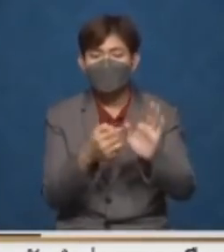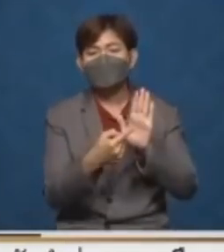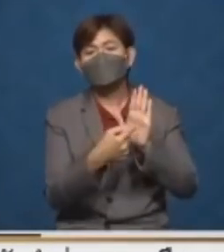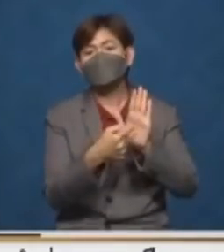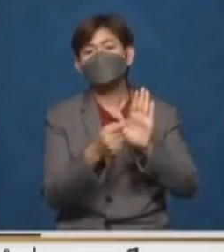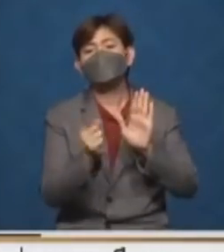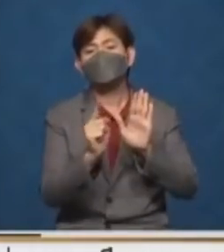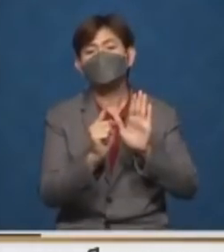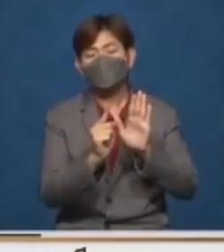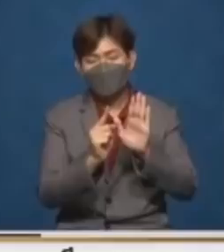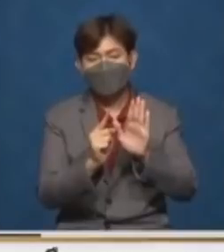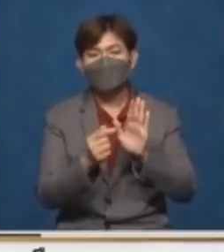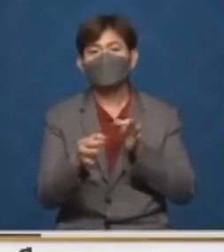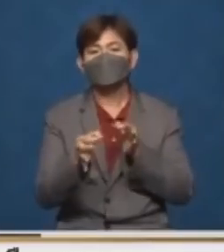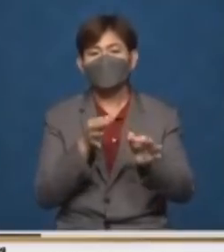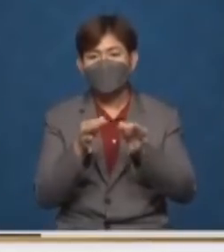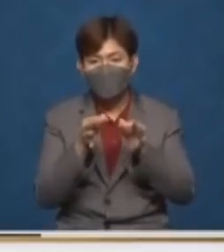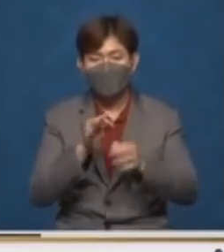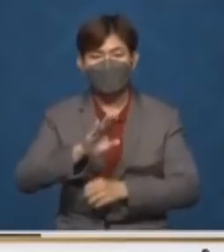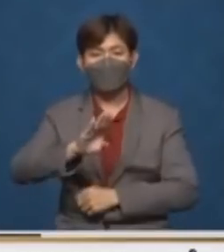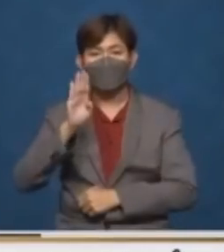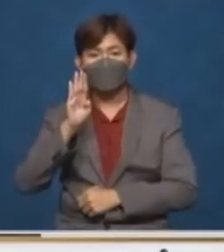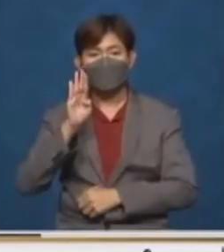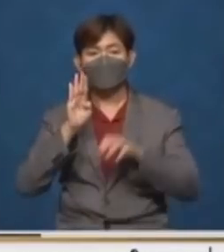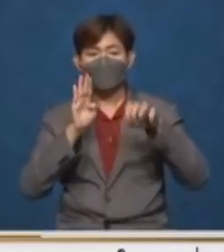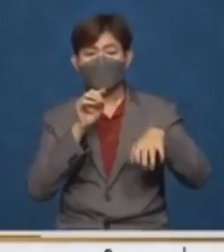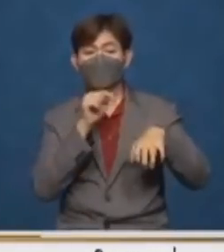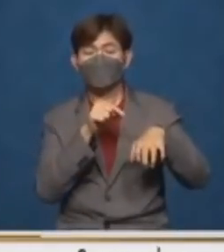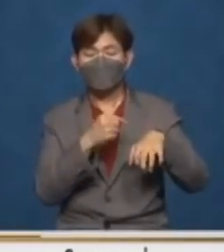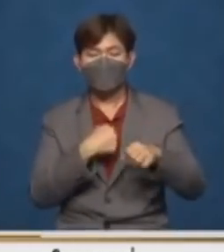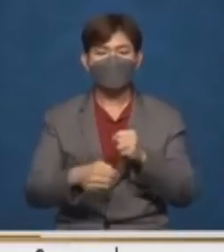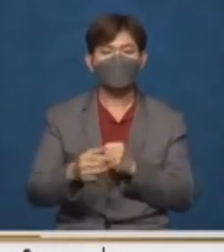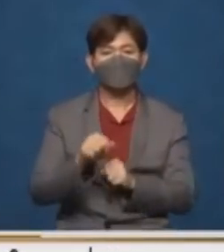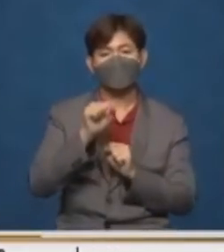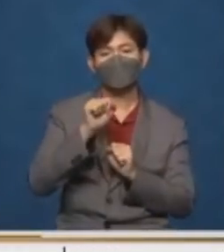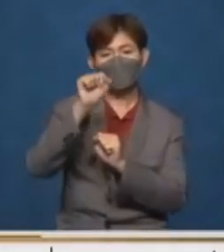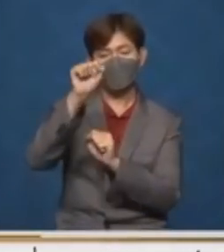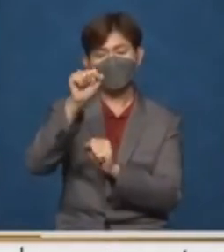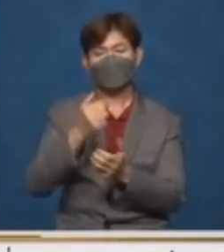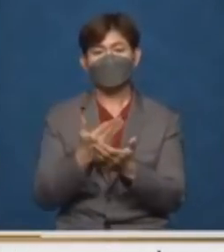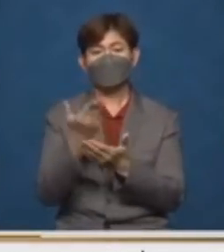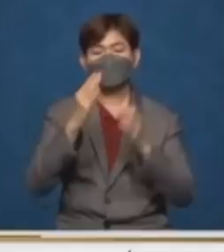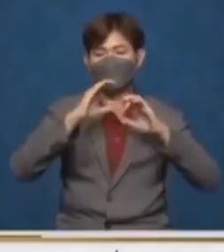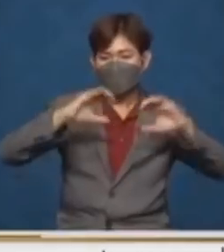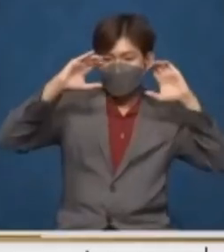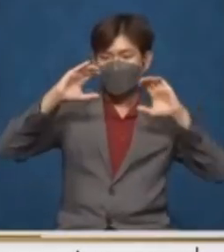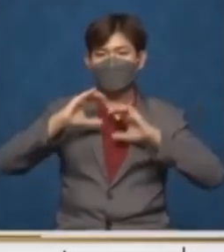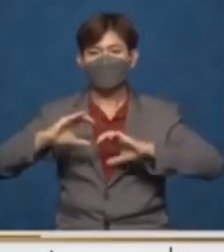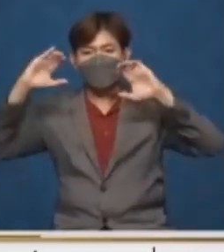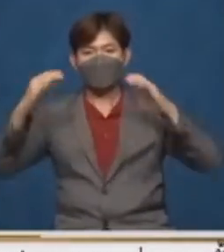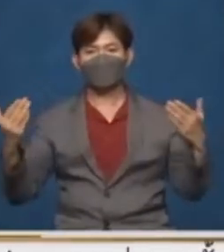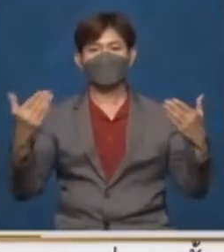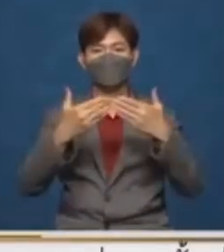ผมจะชี Creative ใหเหนว่าสิ่งที่บริษัทดังกล่าวได้ กลาวออกมา มีถBabyอมาวเปนการซื้อ G2Gนี่ยไม่ใช่ข้อ